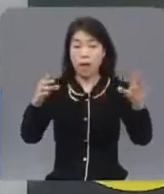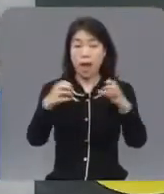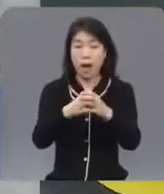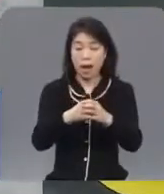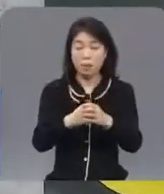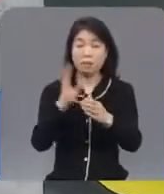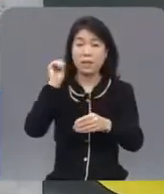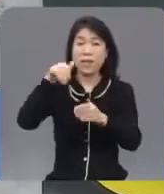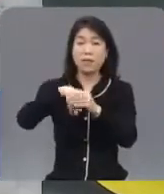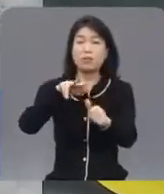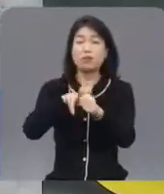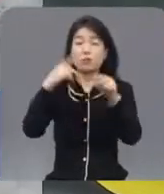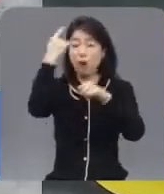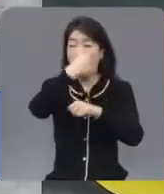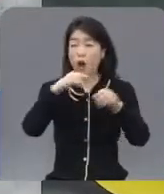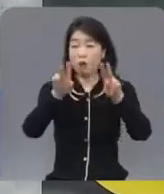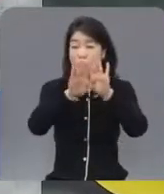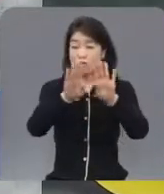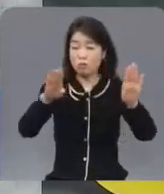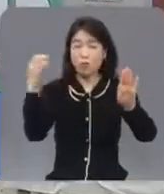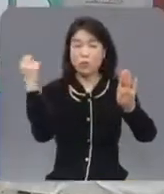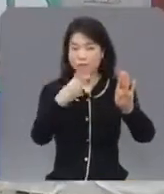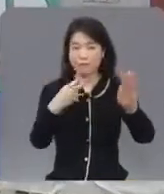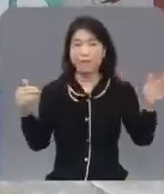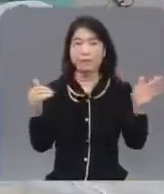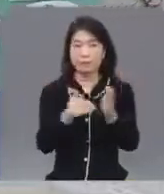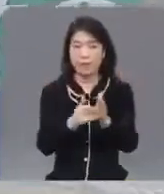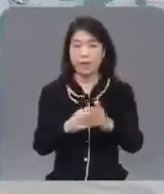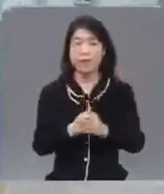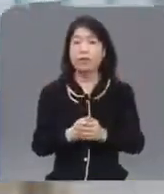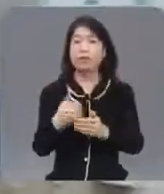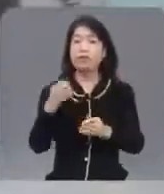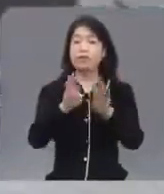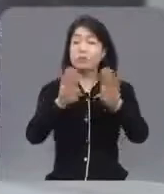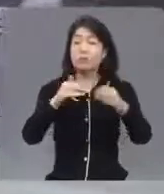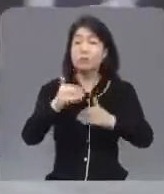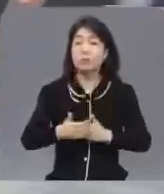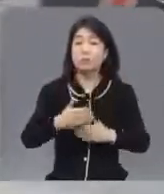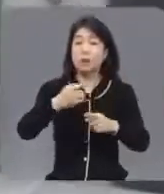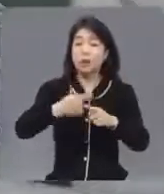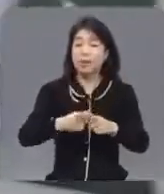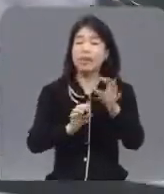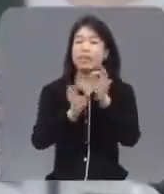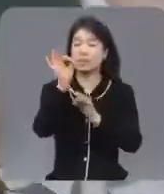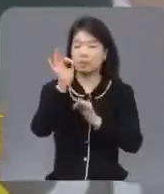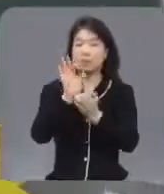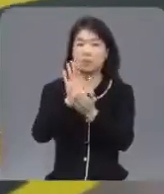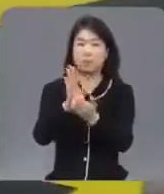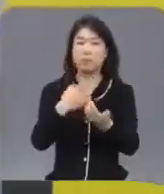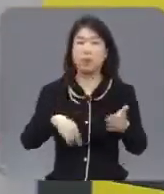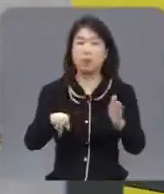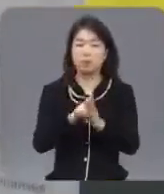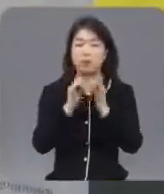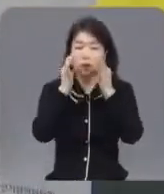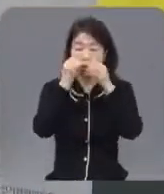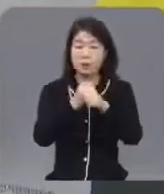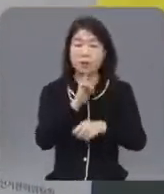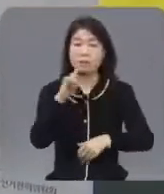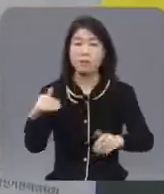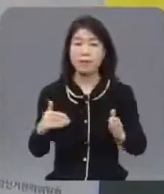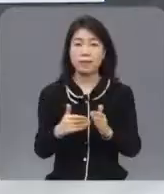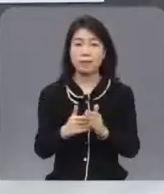대선 후보 선거 펴고 를 다시 부착해 쓰며 벗고 부착 과정에서 실수가 더 이상 발생하지 않도록 하겠다 고